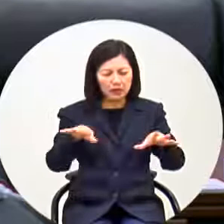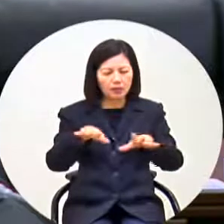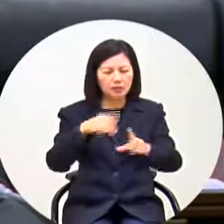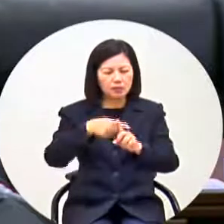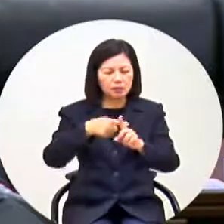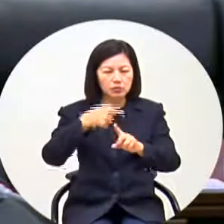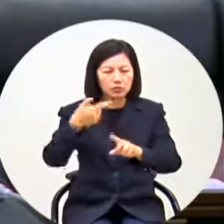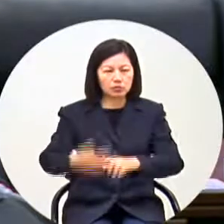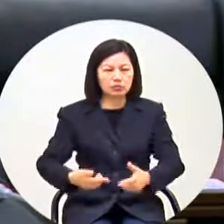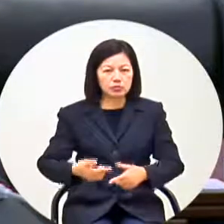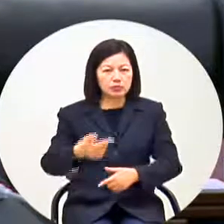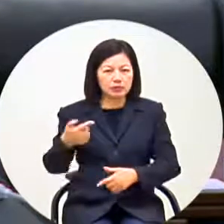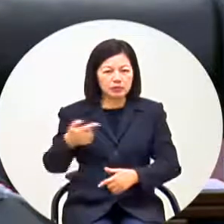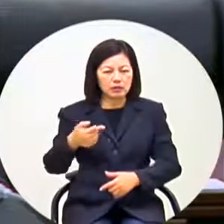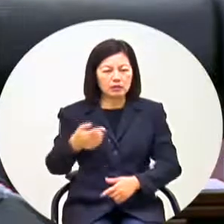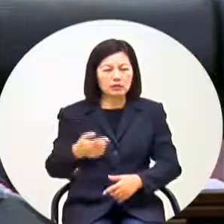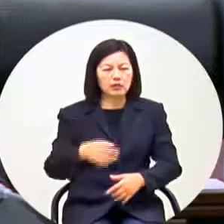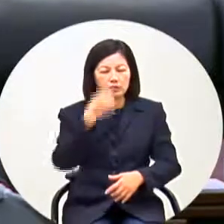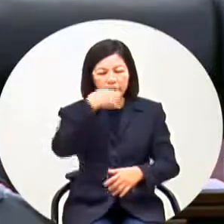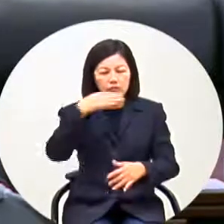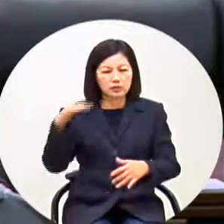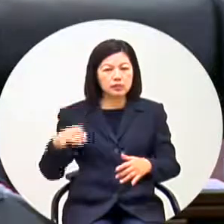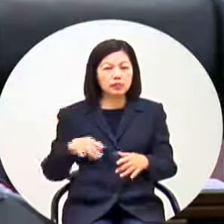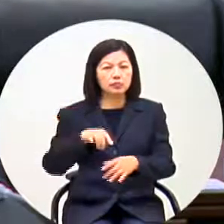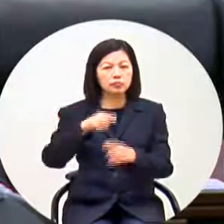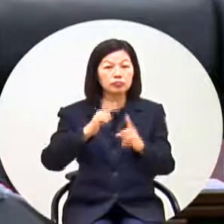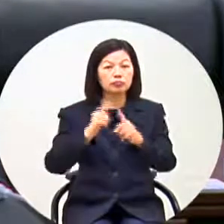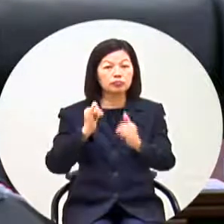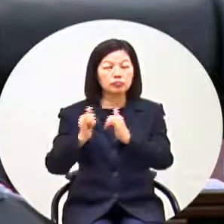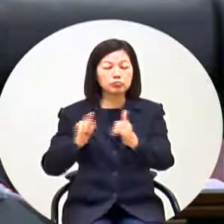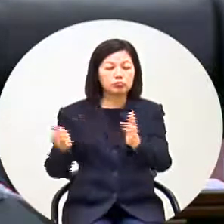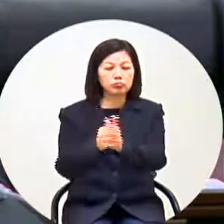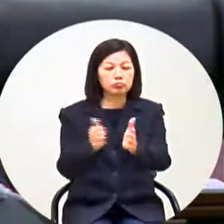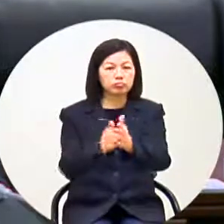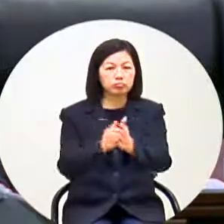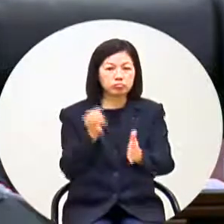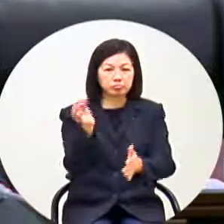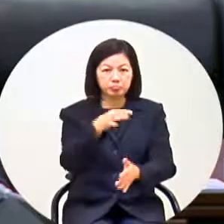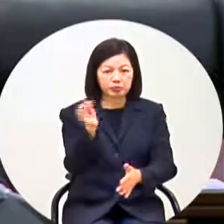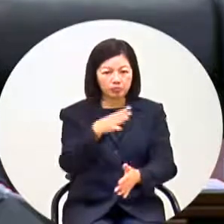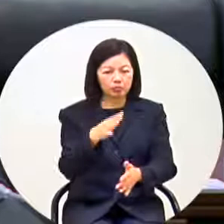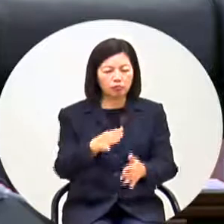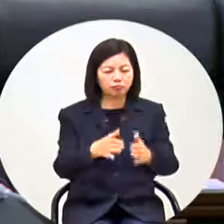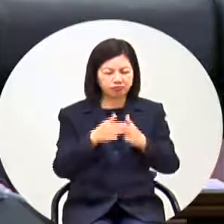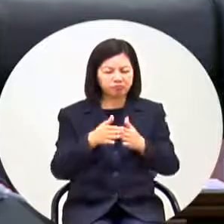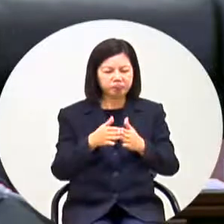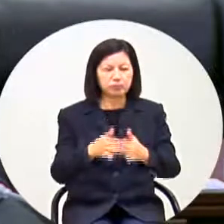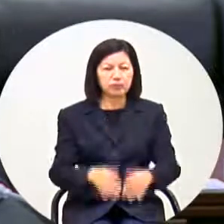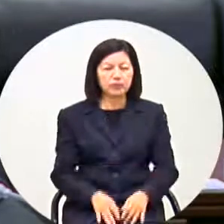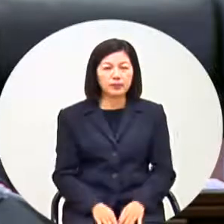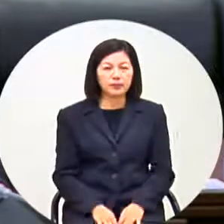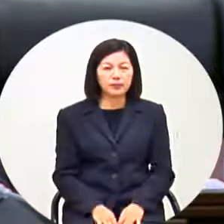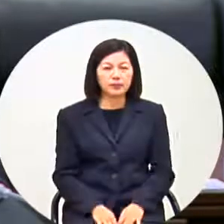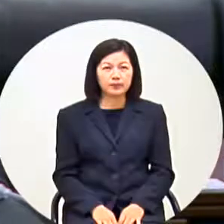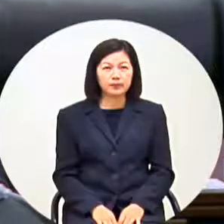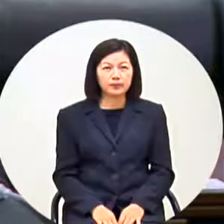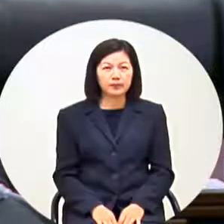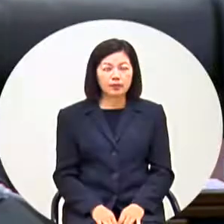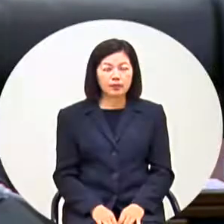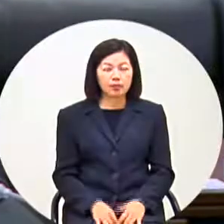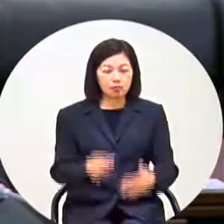免费的大众运输了哈。所以本席建议说定一个 AQI 的数值，如同